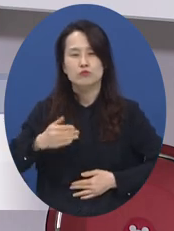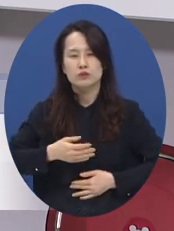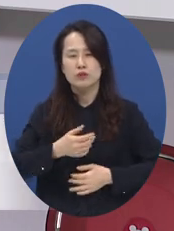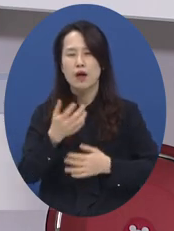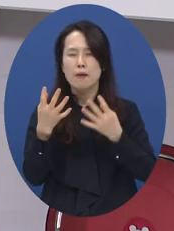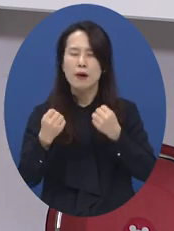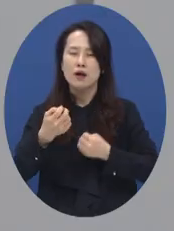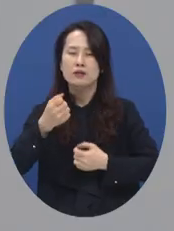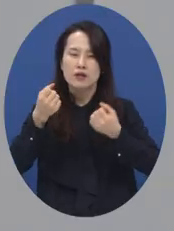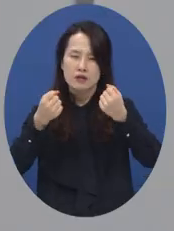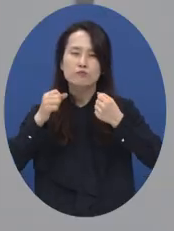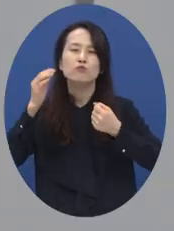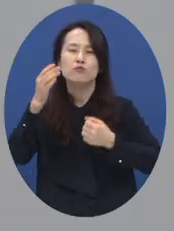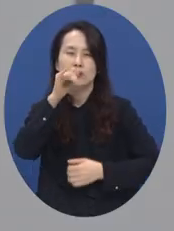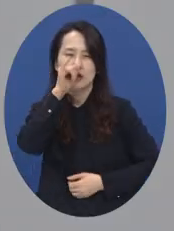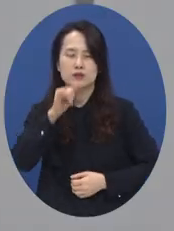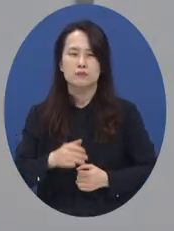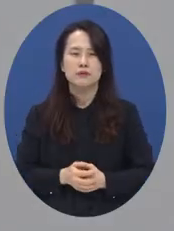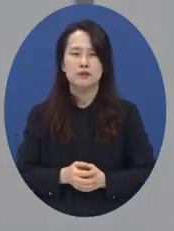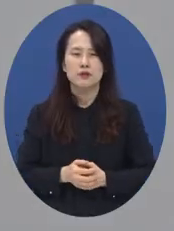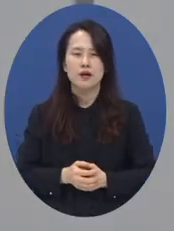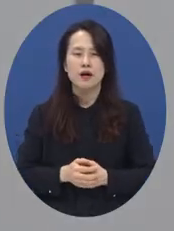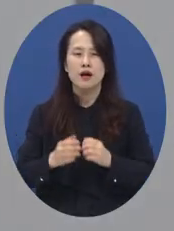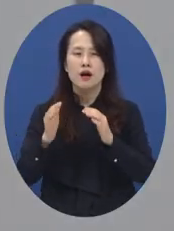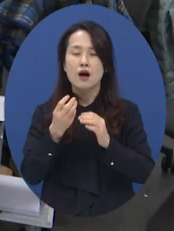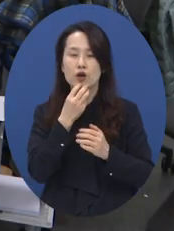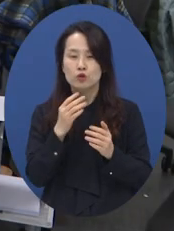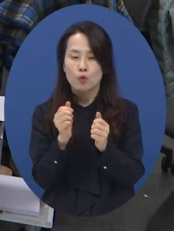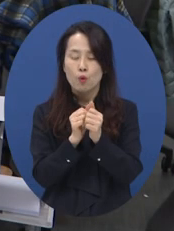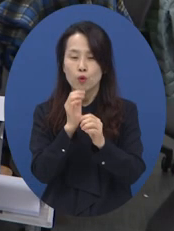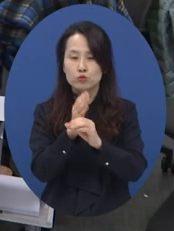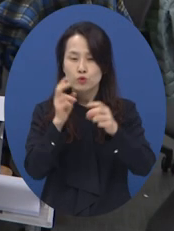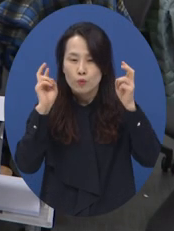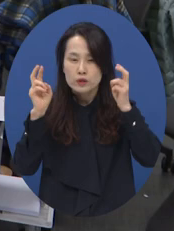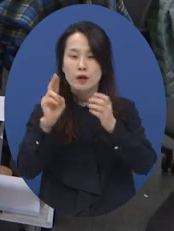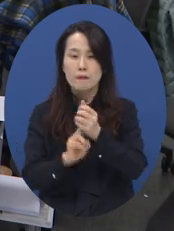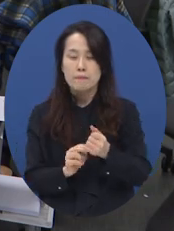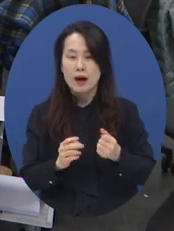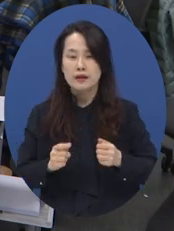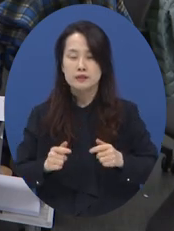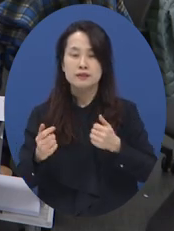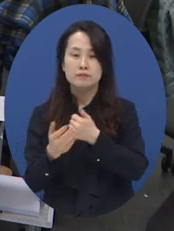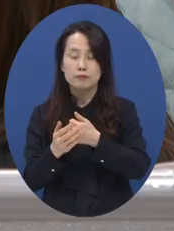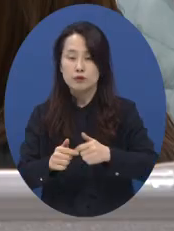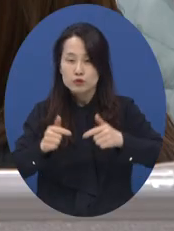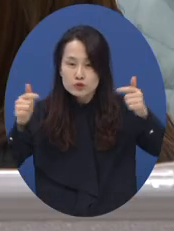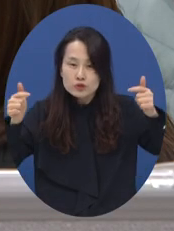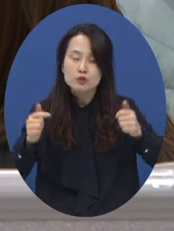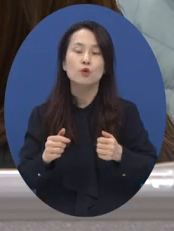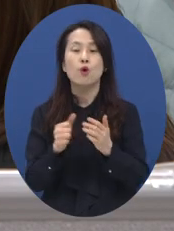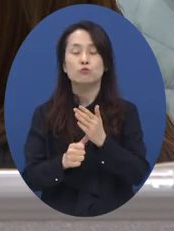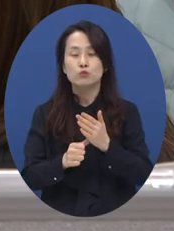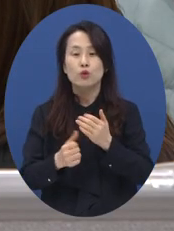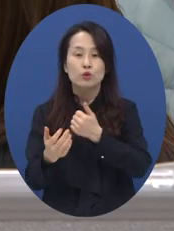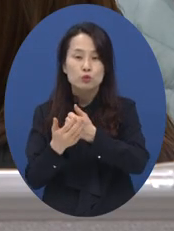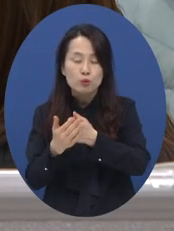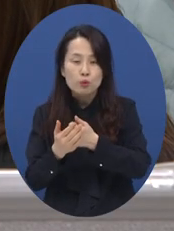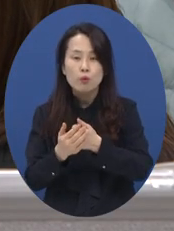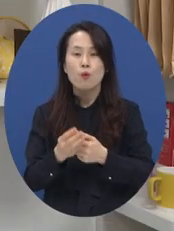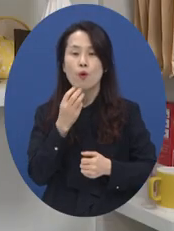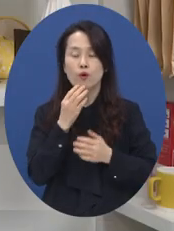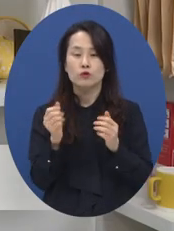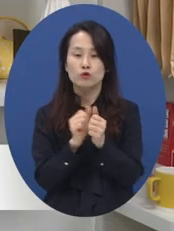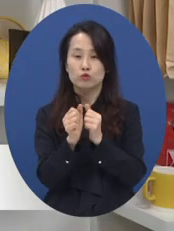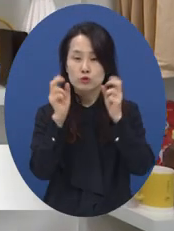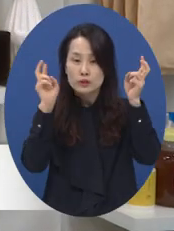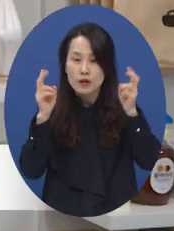힘이 되고 있습니다 이렇게 경기도 중소기업들의 판로 확대와 제품 디자인 개선 홍보 지원 등에 힘쓴 경기도 출시 캐서 는